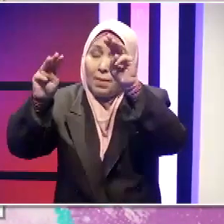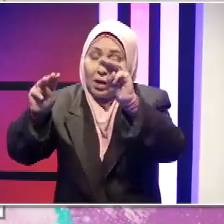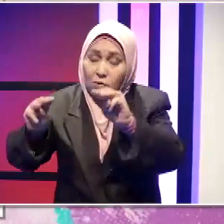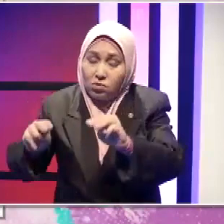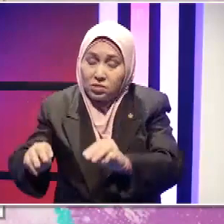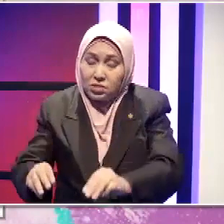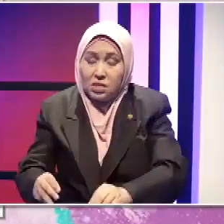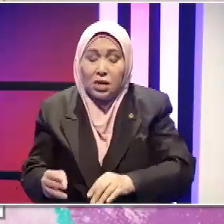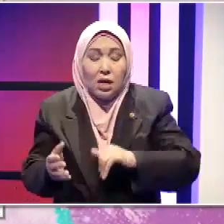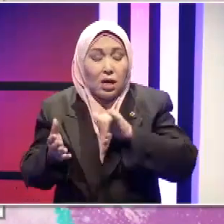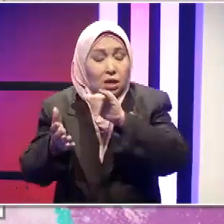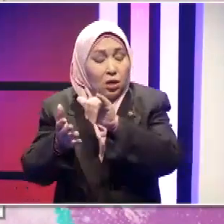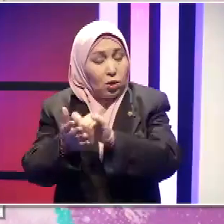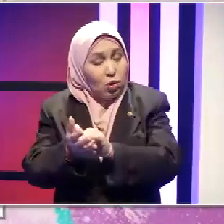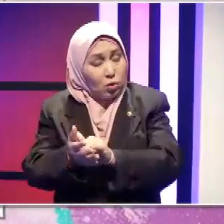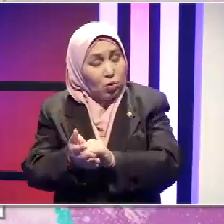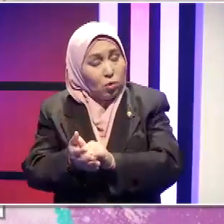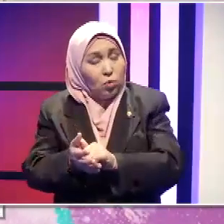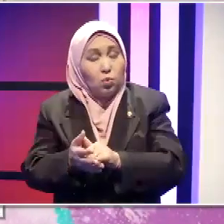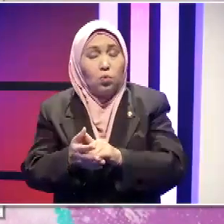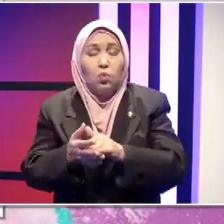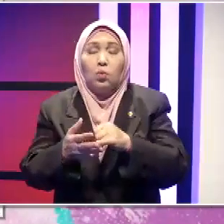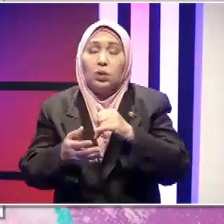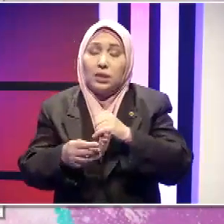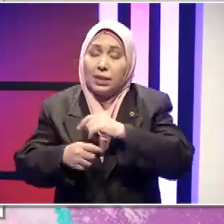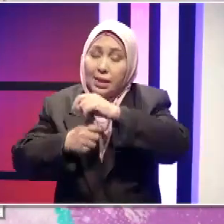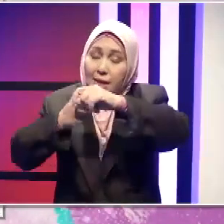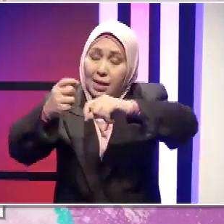riimu Bima kasabua Rohim